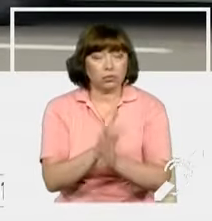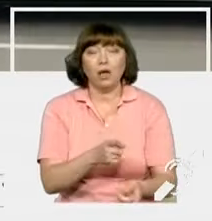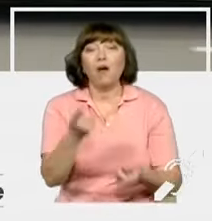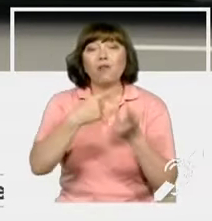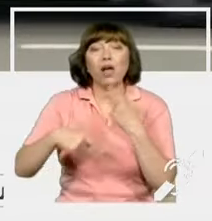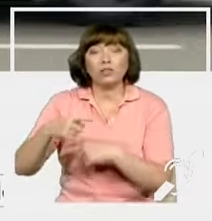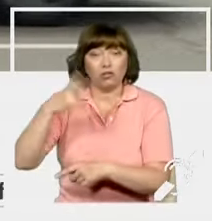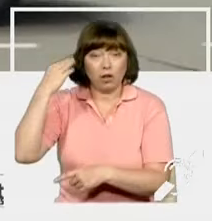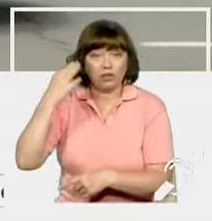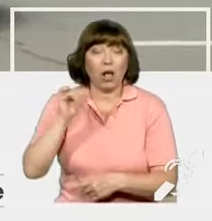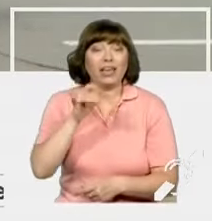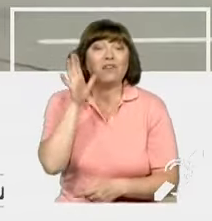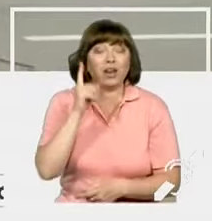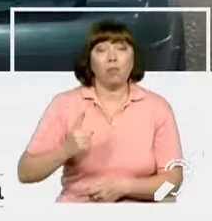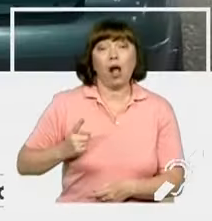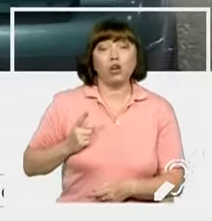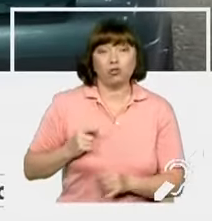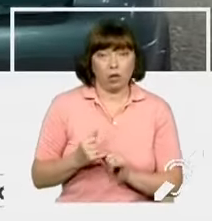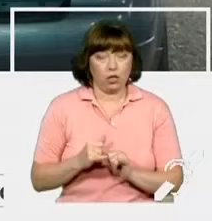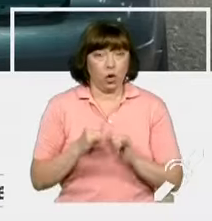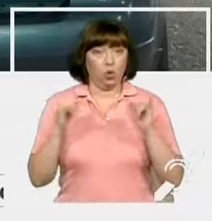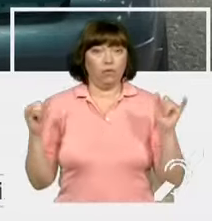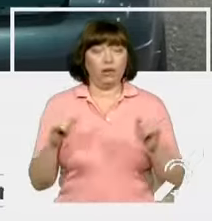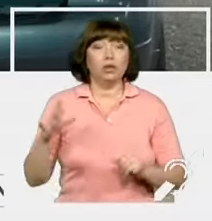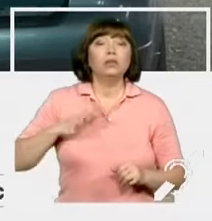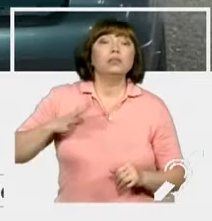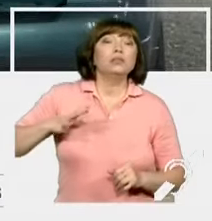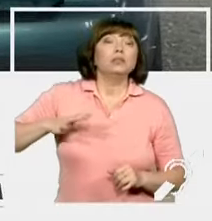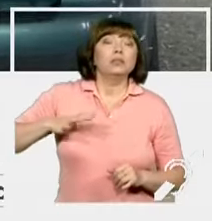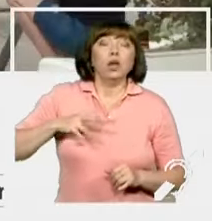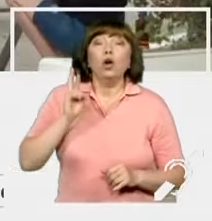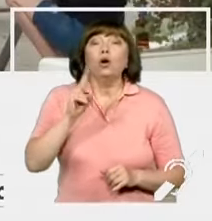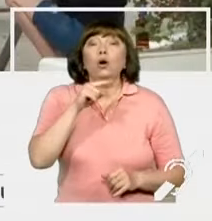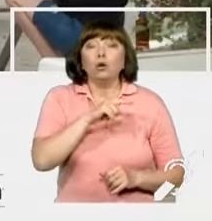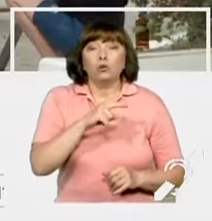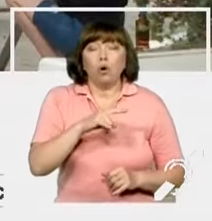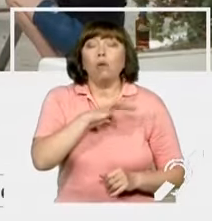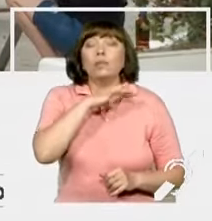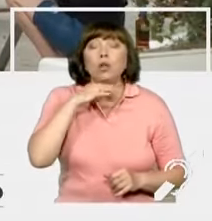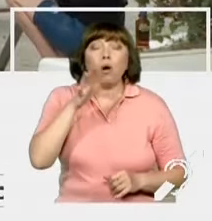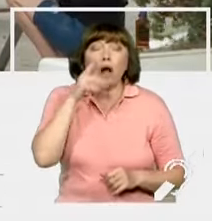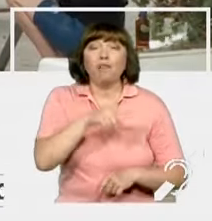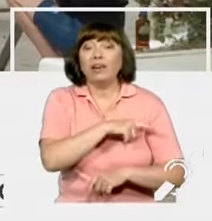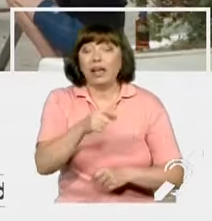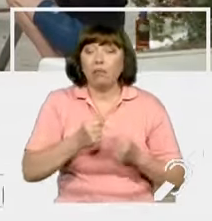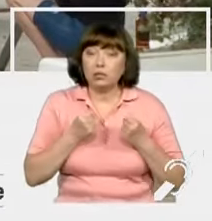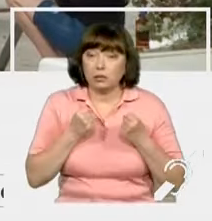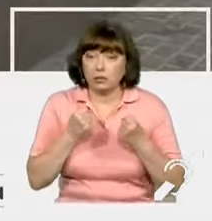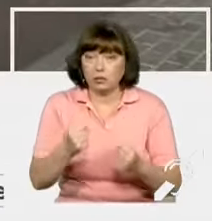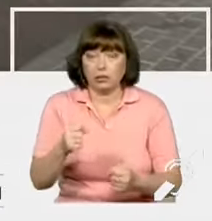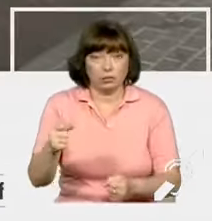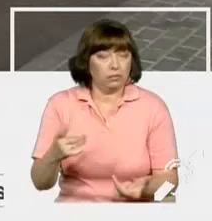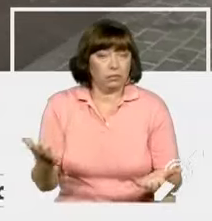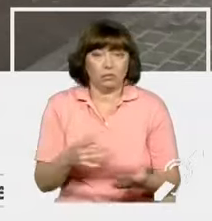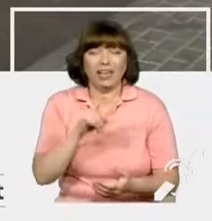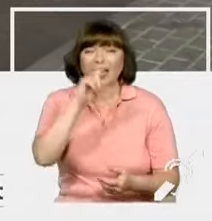Republica Moldova, iar timpii de așteptare au crescut. Nerăbdarea e mare pentru cei care au parcurs mii de kilometri pentru a reveni acasă. Ei